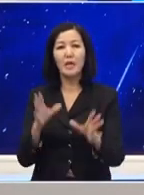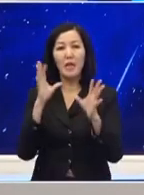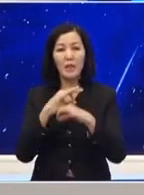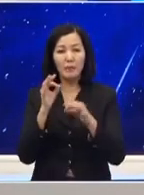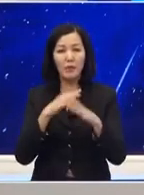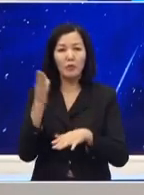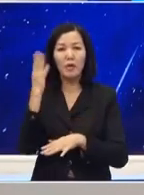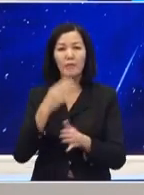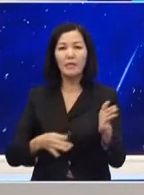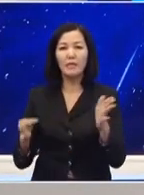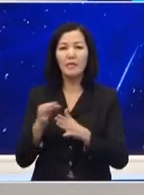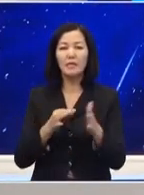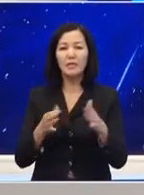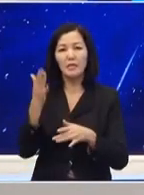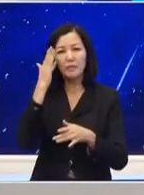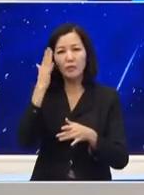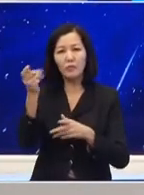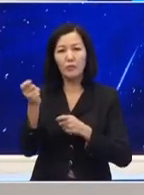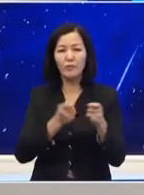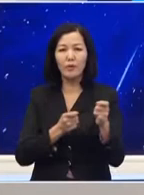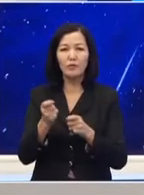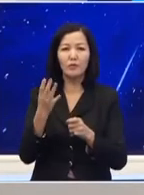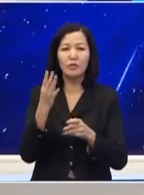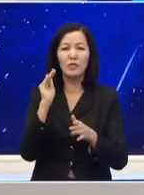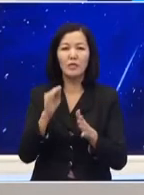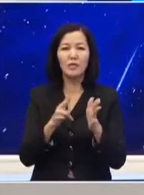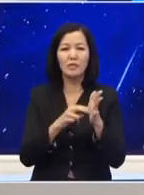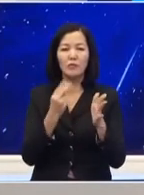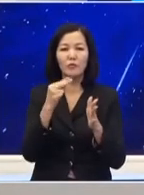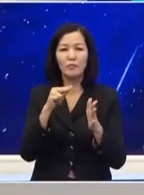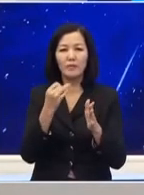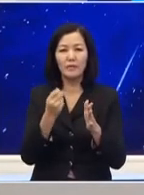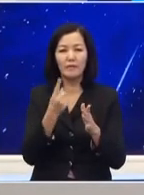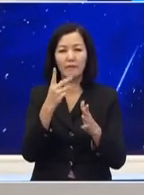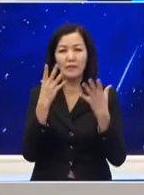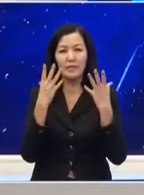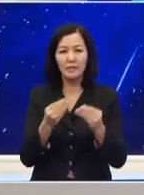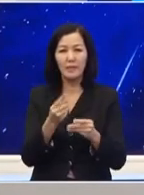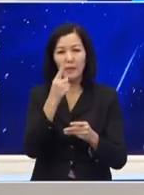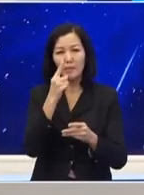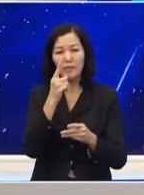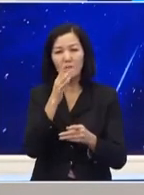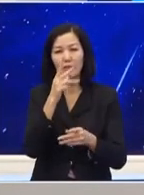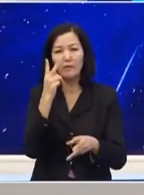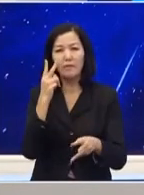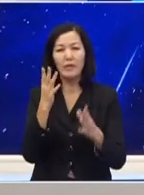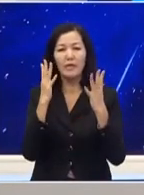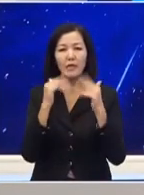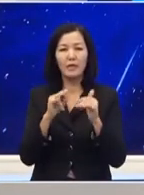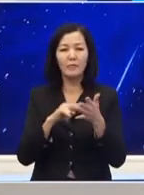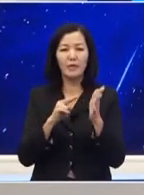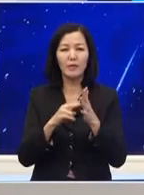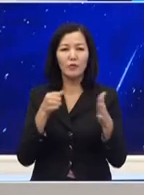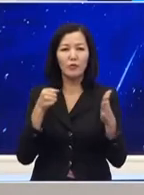Лаборатории Алматинской области способны производить 4700 ПЦР-тестов в день. В ближайшее время это число